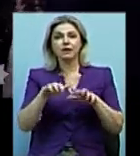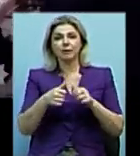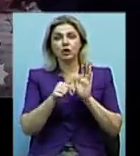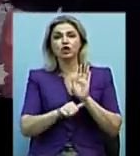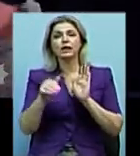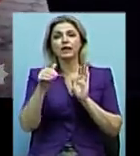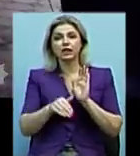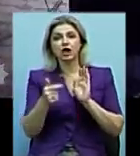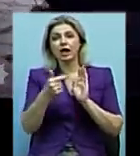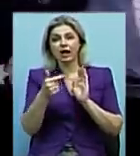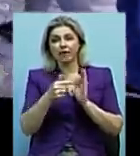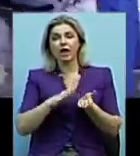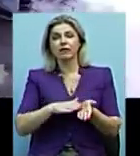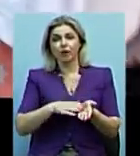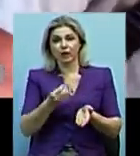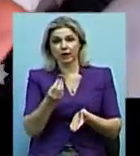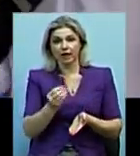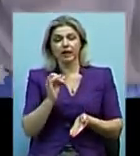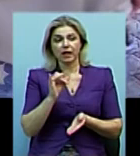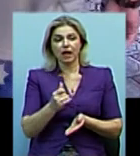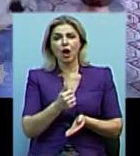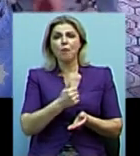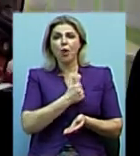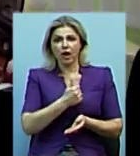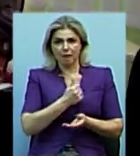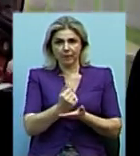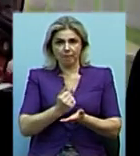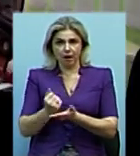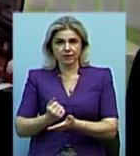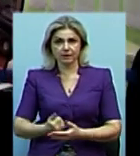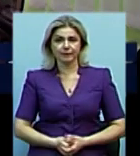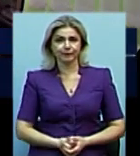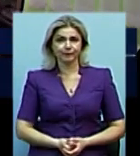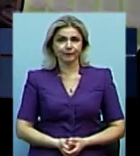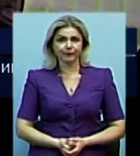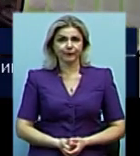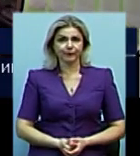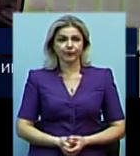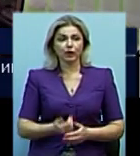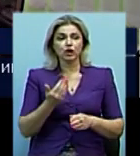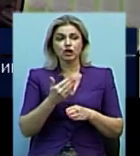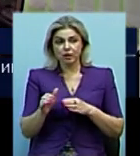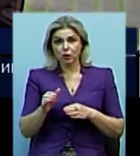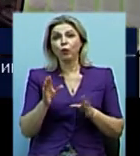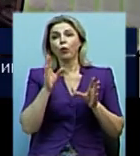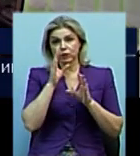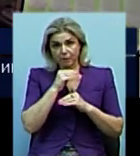тисяч гривень готівки, помпову ручницю та боєприпаси. Звісно, частично успіли.